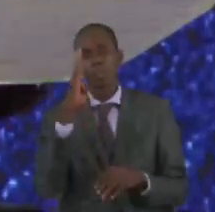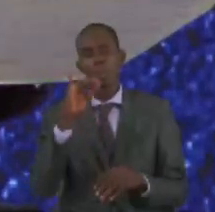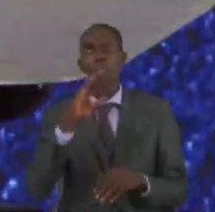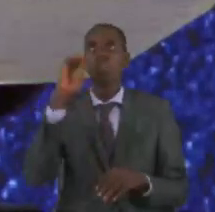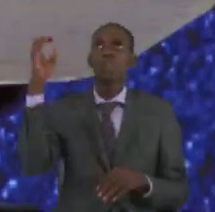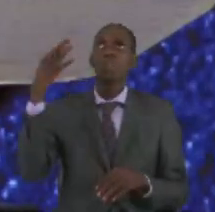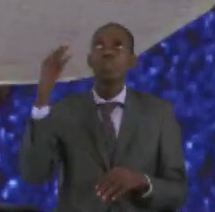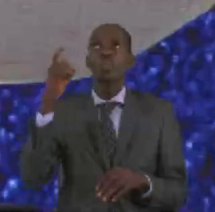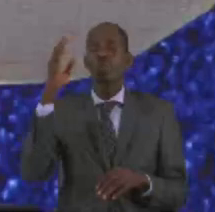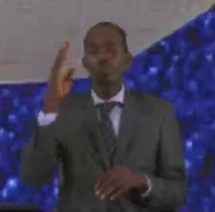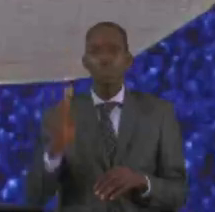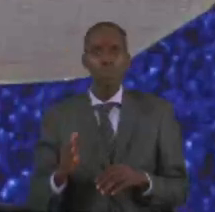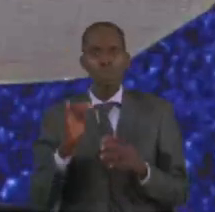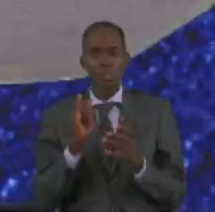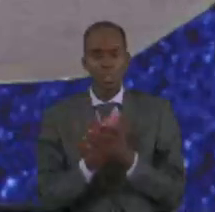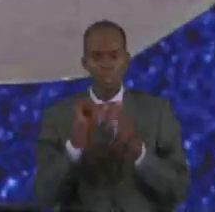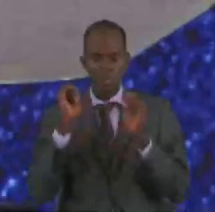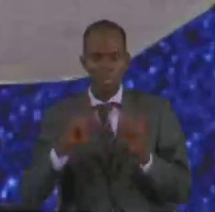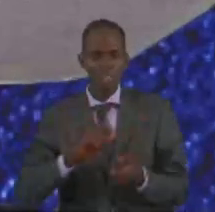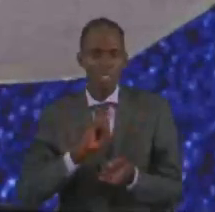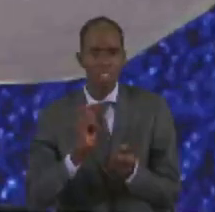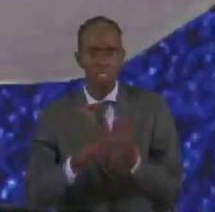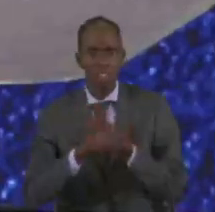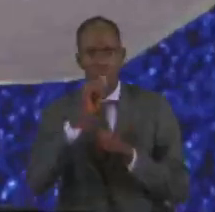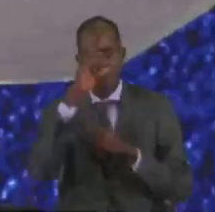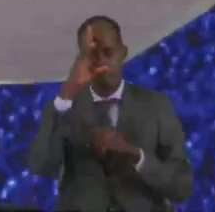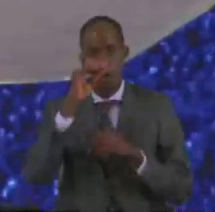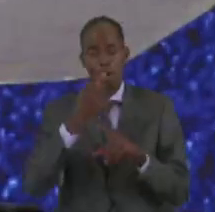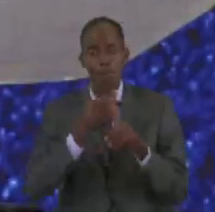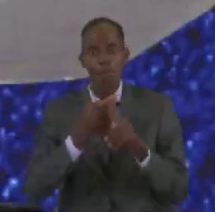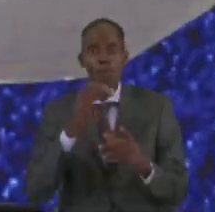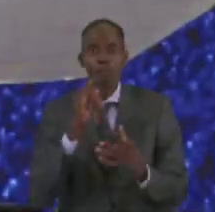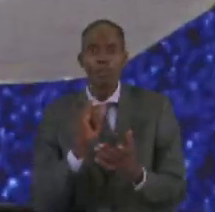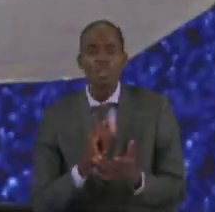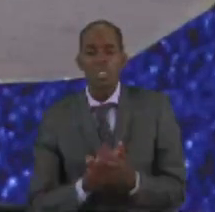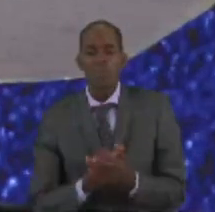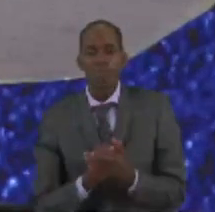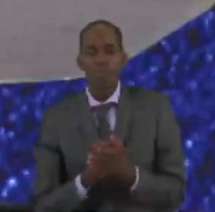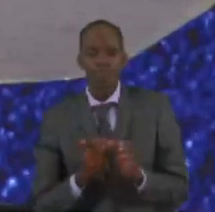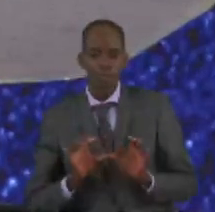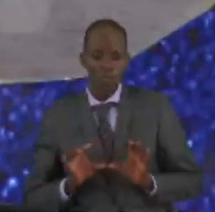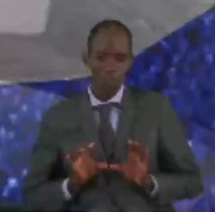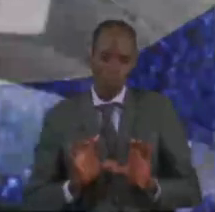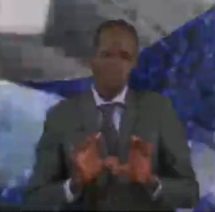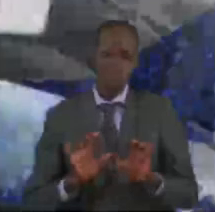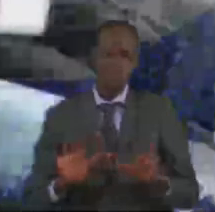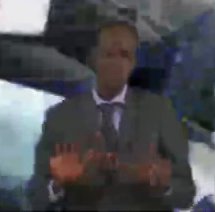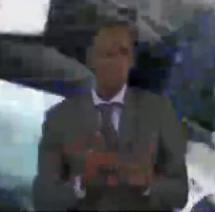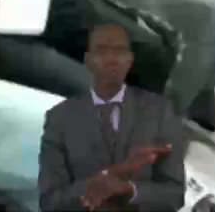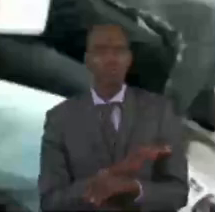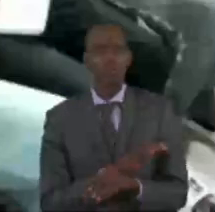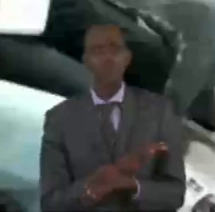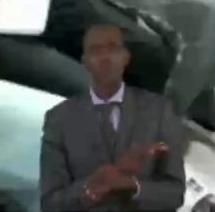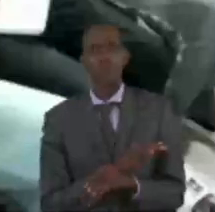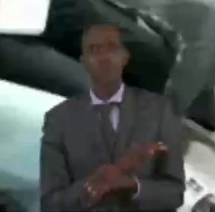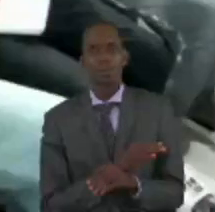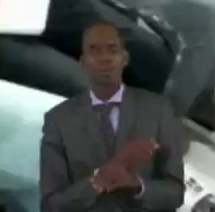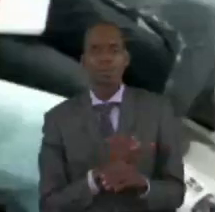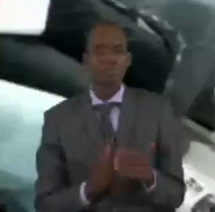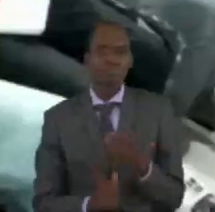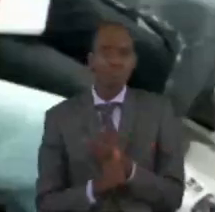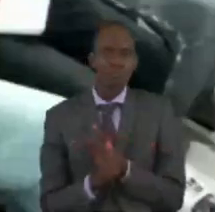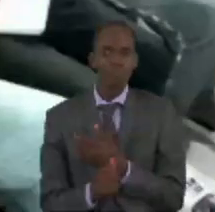jusqu'à ce que l'Église soit ravagée. Regardez ce que la grâce de Dieu peut faire pour transformer